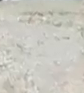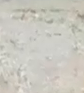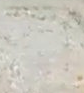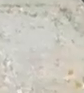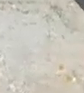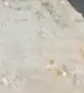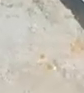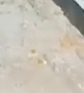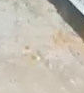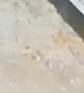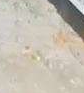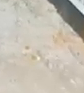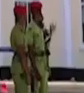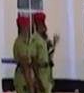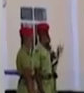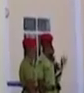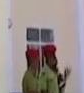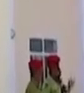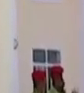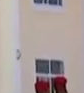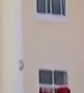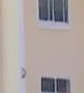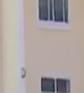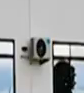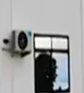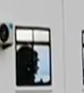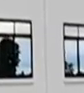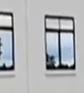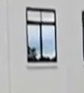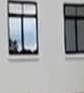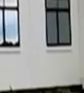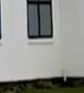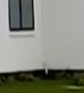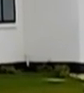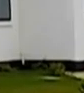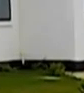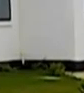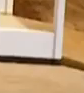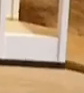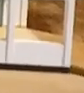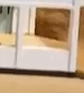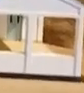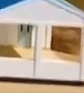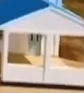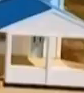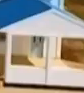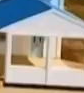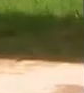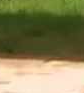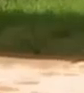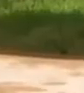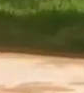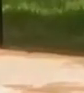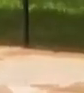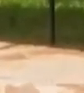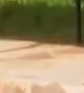halmashauri 321. Tumekarabati hospitali za rufaa za mikoa 23. Kutokana na miundombinu iliyojengwa, idadi ya vituo